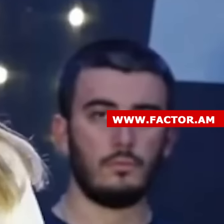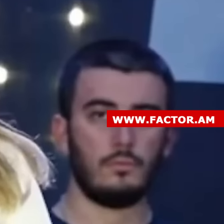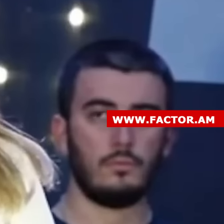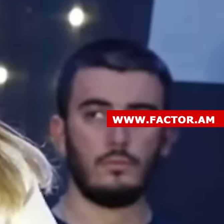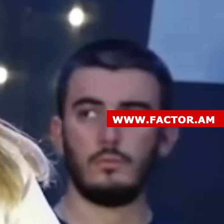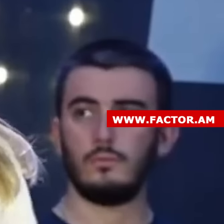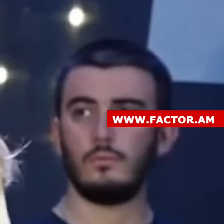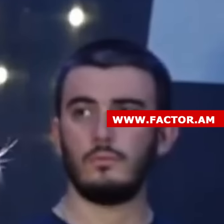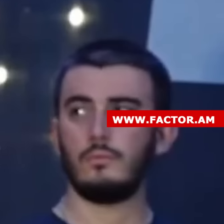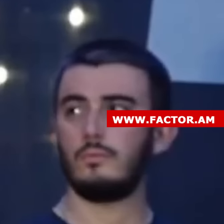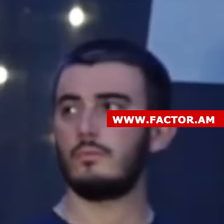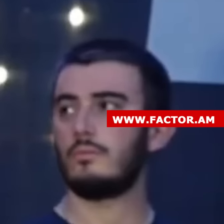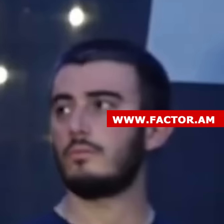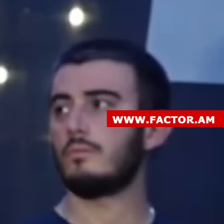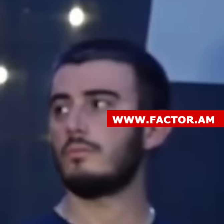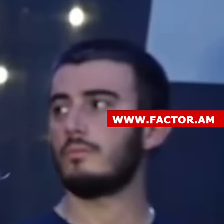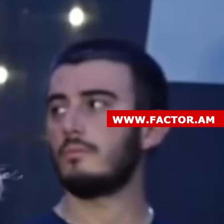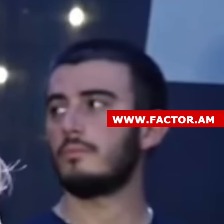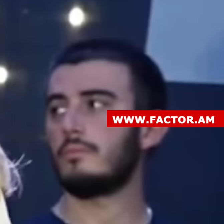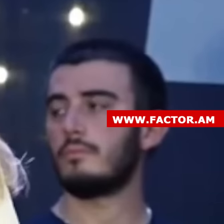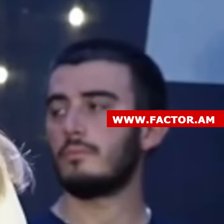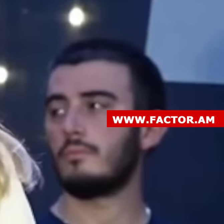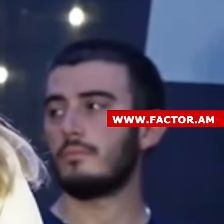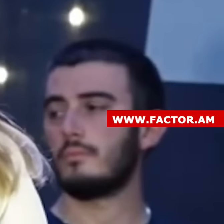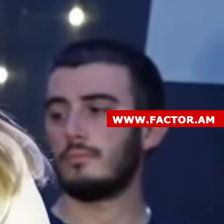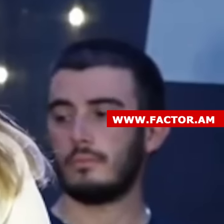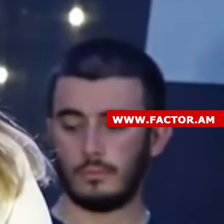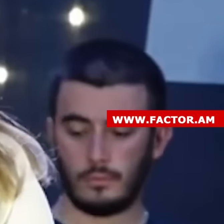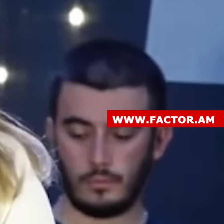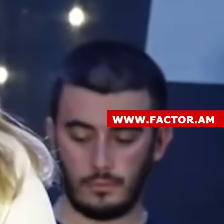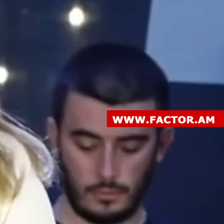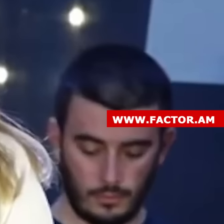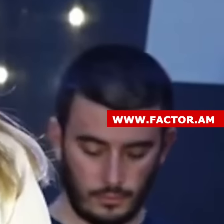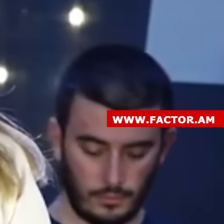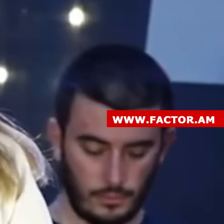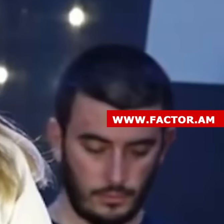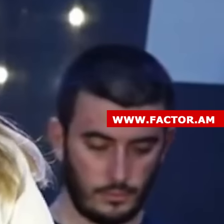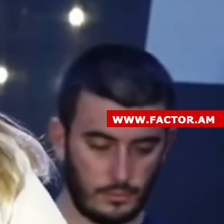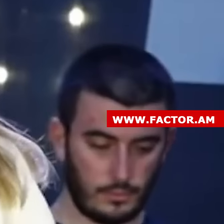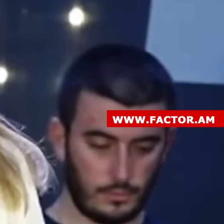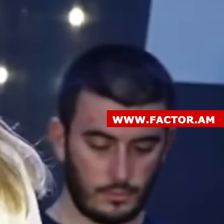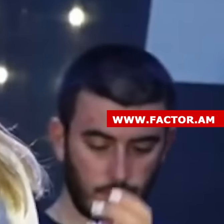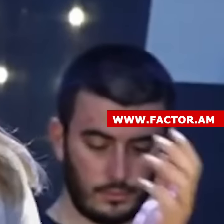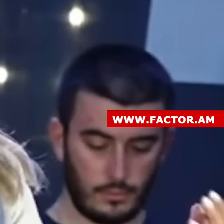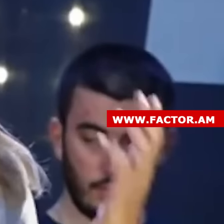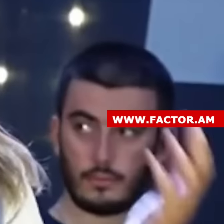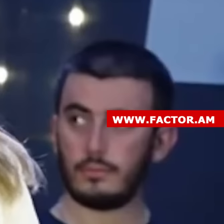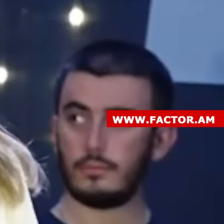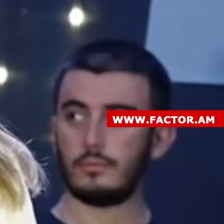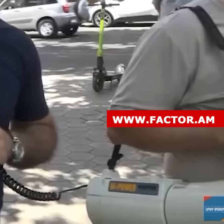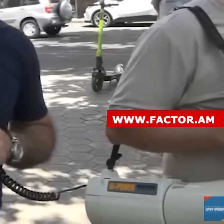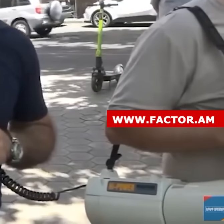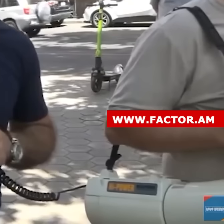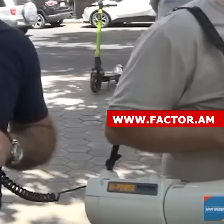նախկին պատգամավոր Զարուհի Փոստանջյանն է։ Մասնագիտությամբ իրավաբան փաստաբան Փոստանջյանը որպես պաշտպան ներգրավված է եղել Սասնածռեր խմբավորման